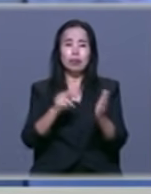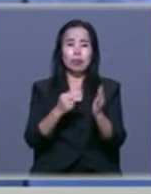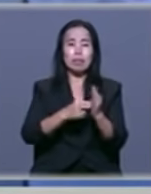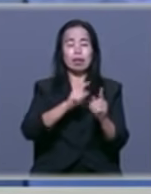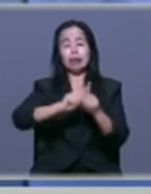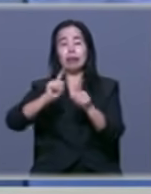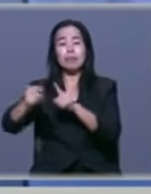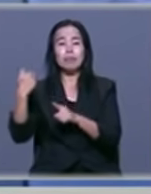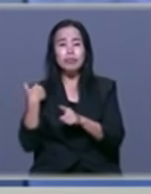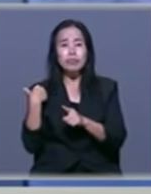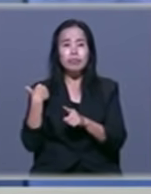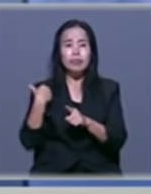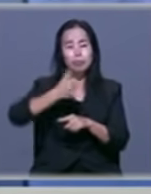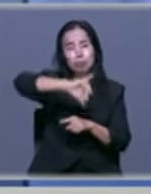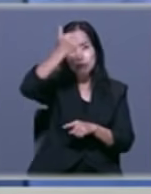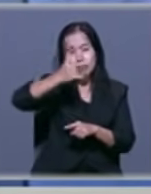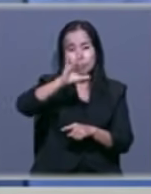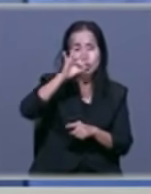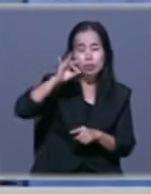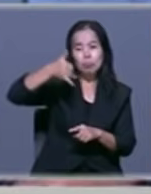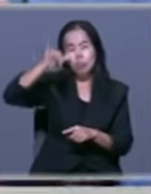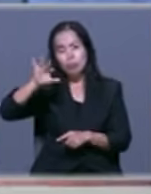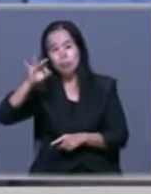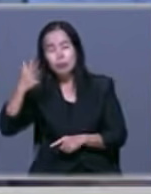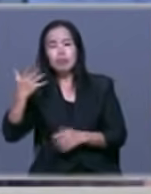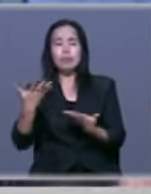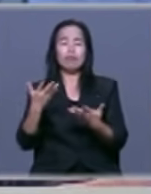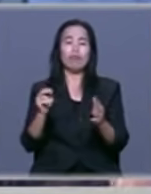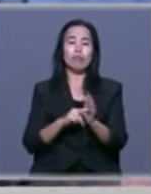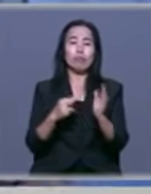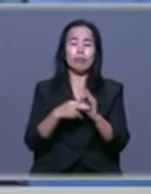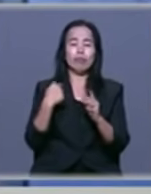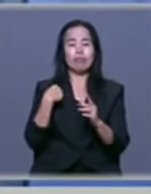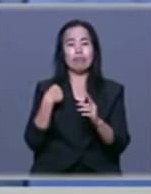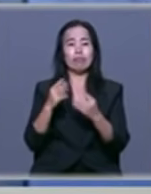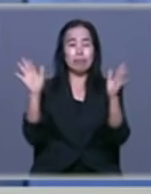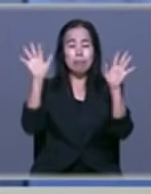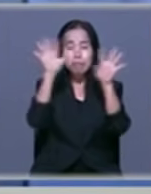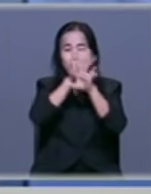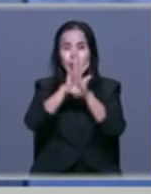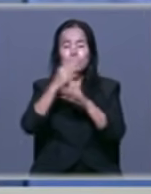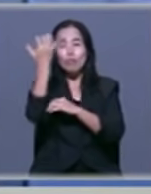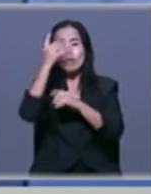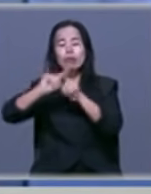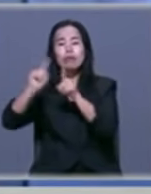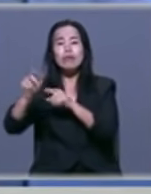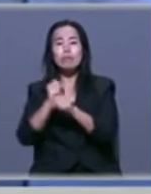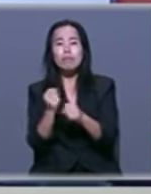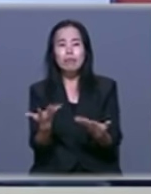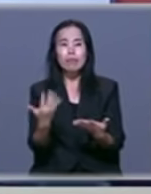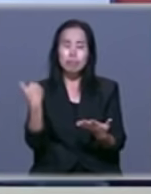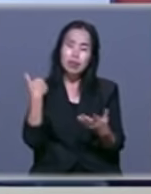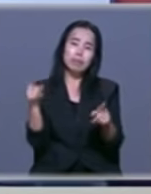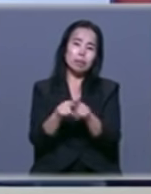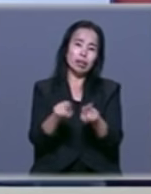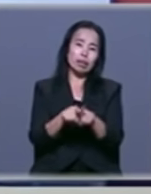ไมมันโดนบางวันแล้วก็บางวันโดนบางวันไม่โดนหรือ ขณะเดียวกันถ้าเราไปเทียบช่องอื่นมันก็มีการวิพากษ์วิจารณ์ทำน